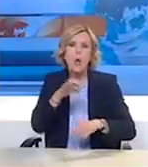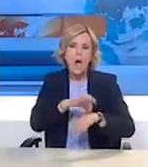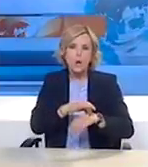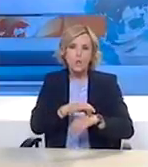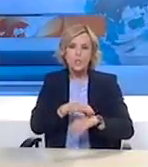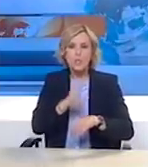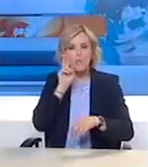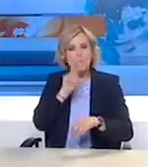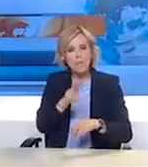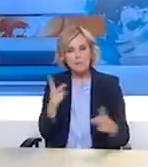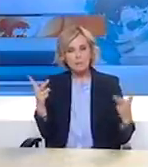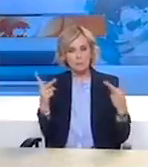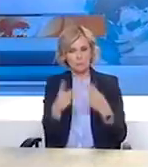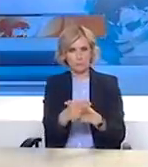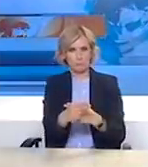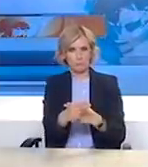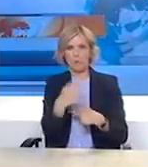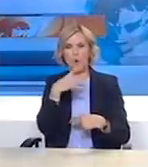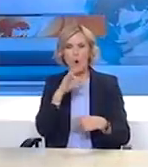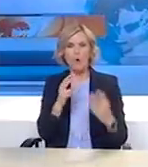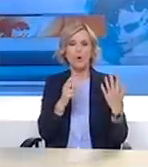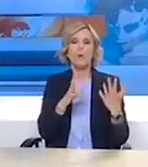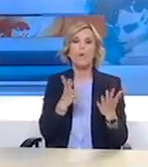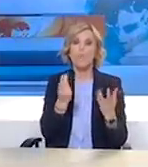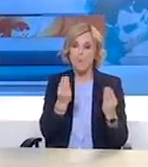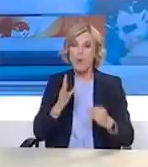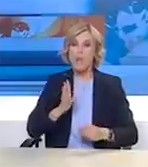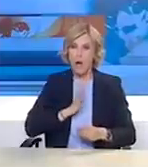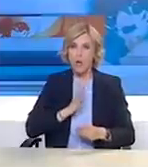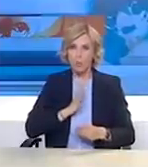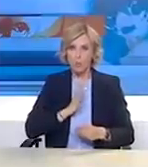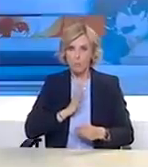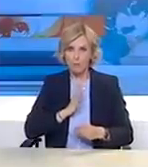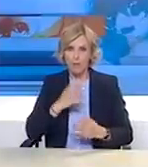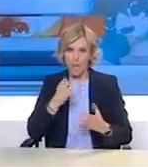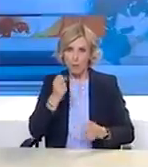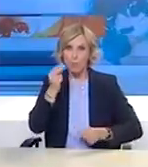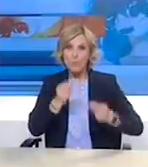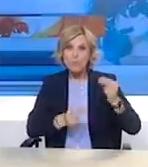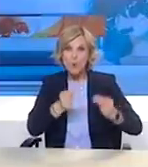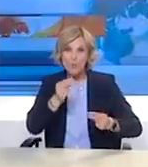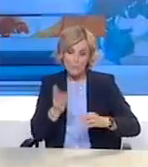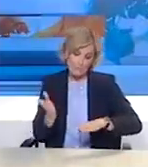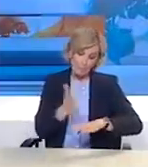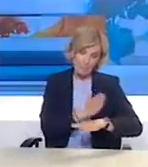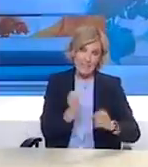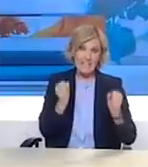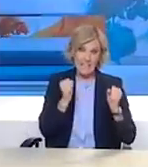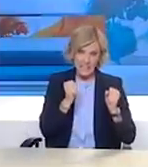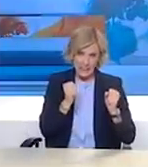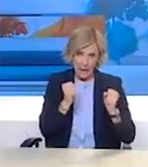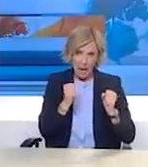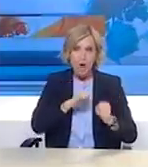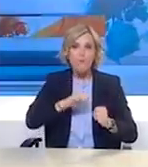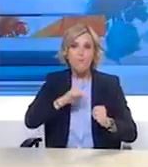ανησυχία ότι έχει πάψει το 70% των δραστηριοτήτων τους, καθώς οι χρονίως πάσχοντες με το φόβο του COVID-19 δεν επισκέπτονται τα νοσοκομεία του